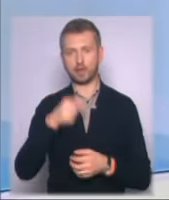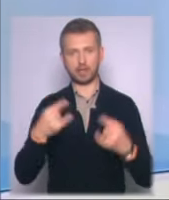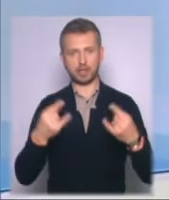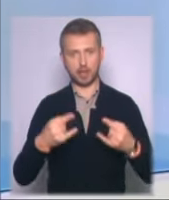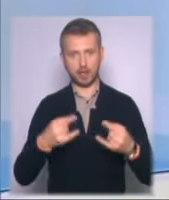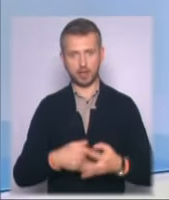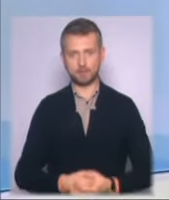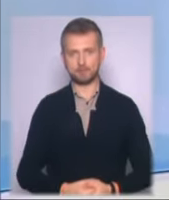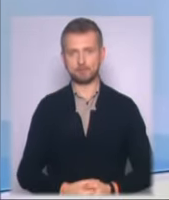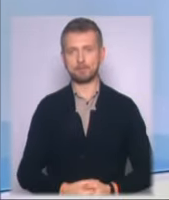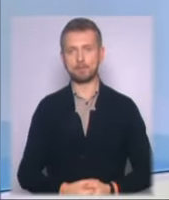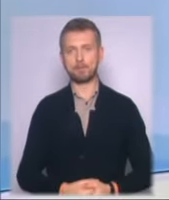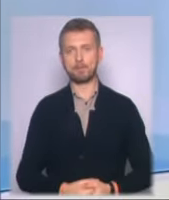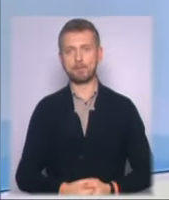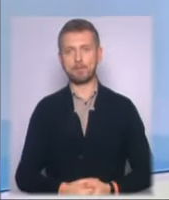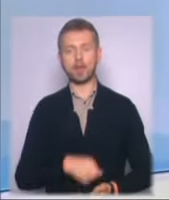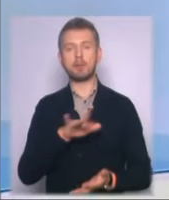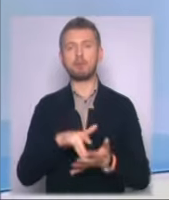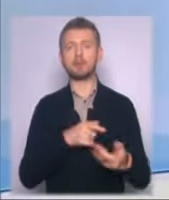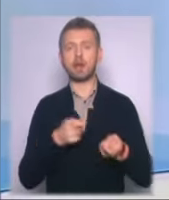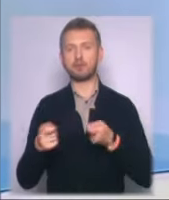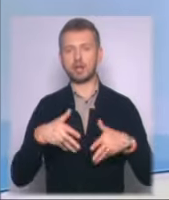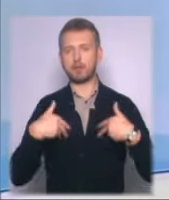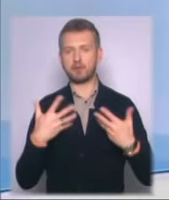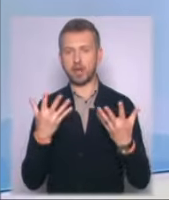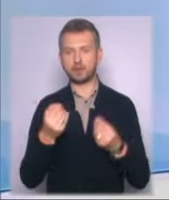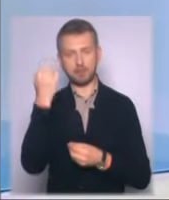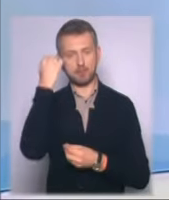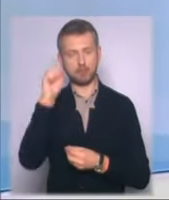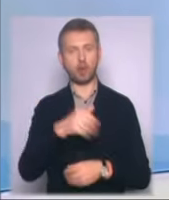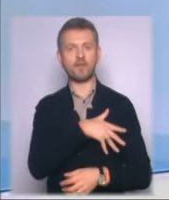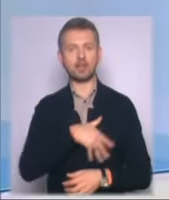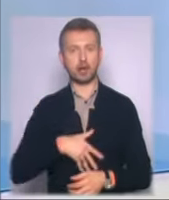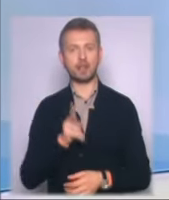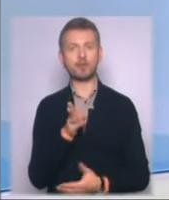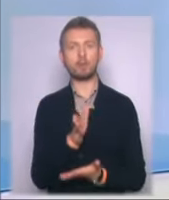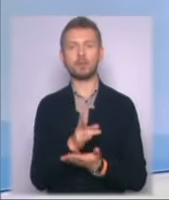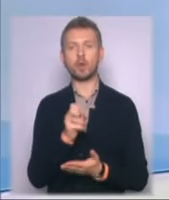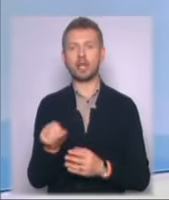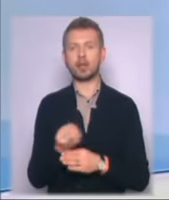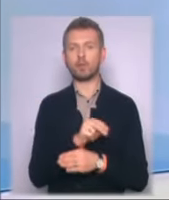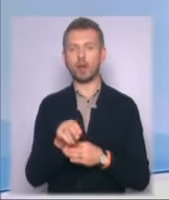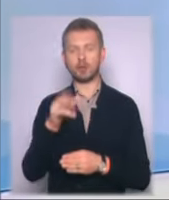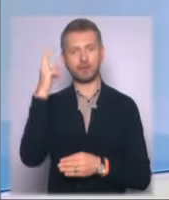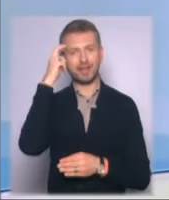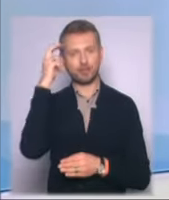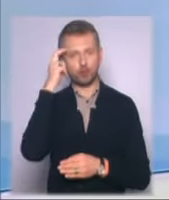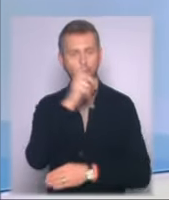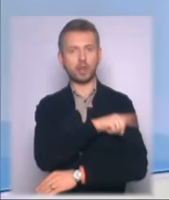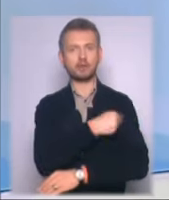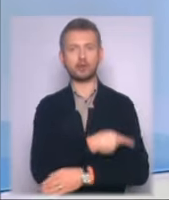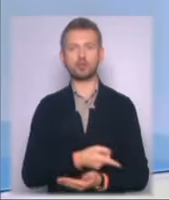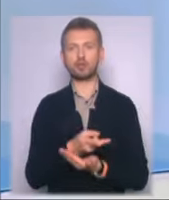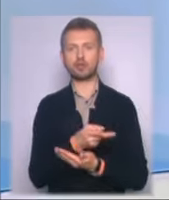телеканали. Міська влада привітала з Днем перемоги ветеранів, які перебувають на лікуванні у Київському клінічному